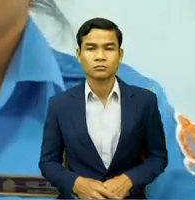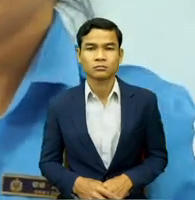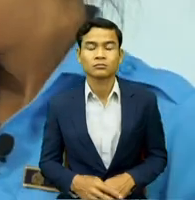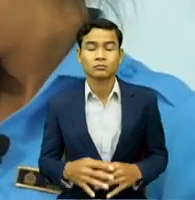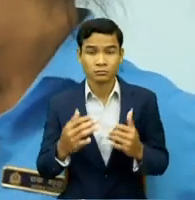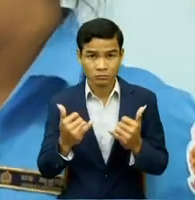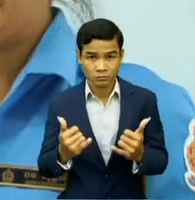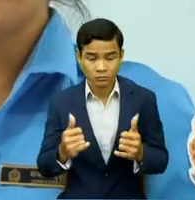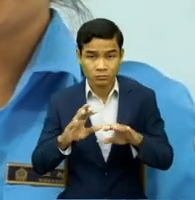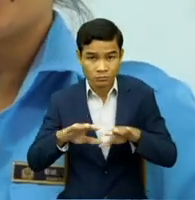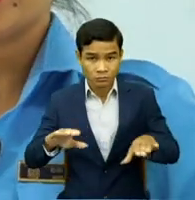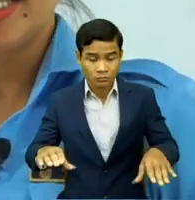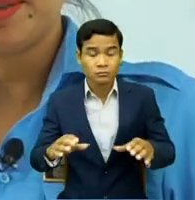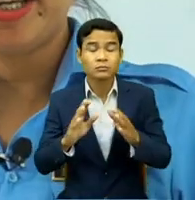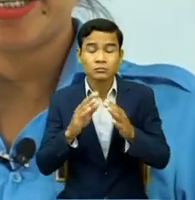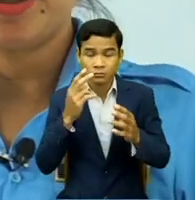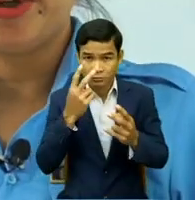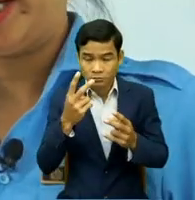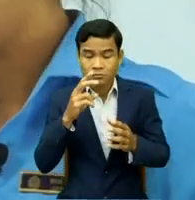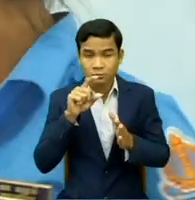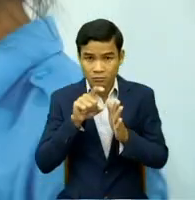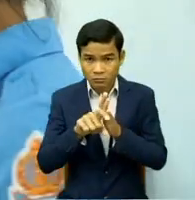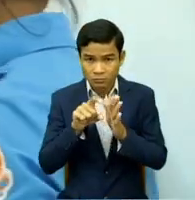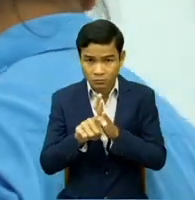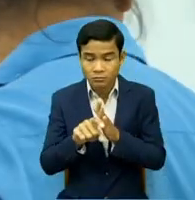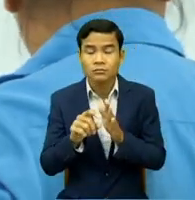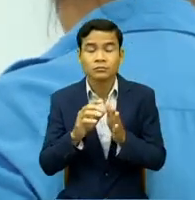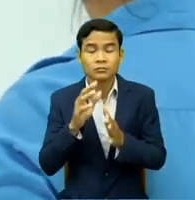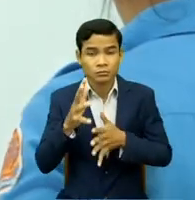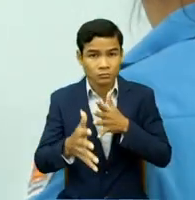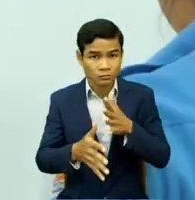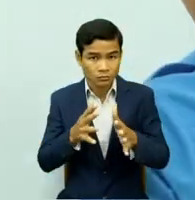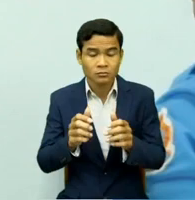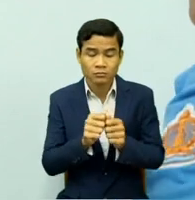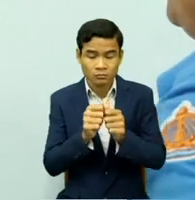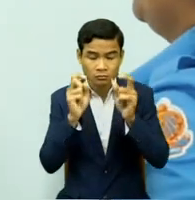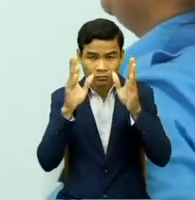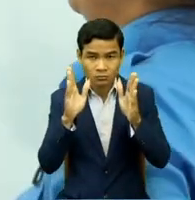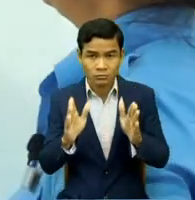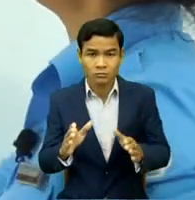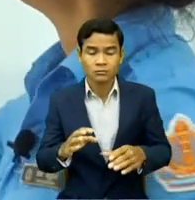ចា ឥឡូវ កូន មក អាន ចំណង ជើង មេ រៀន ជាមួយ អ្នក គ្រូ ណា កូន ណា ចា